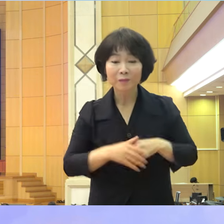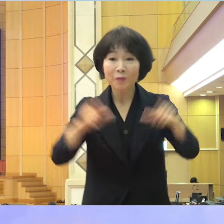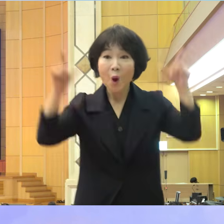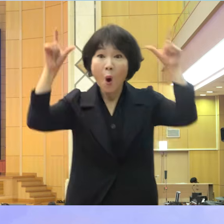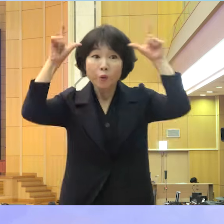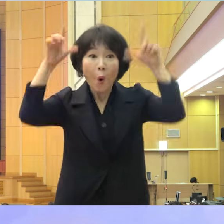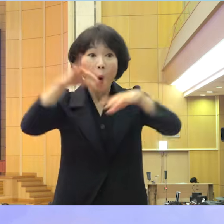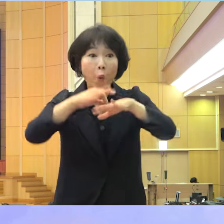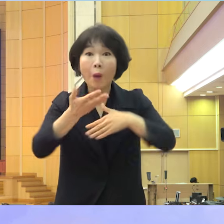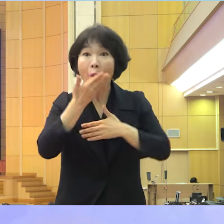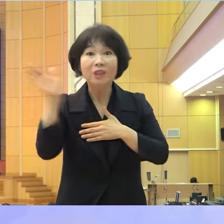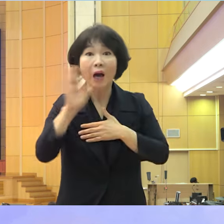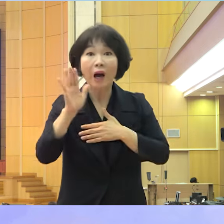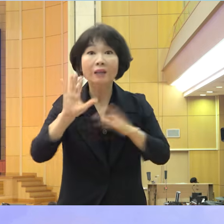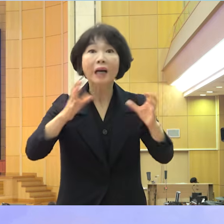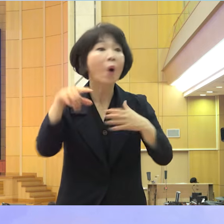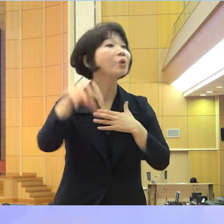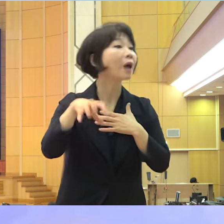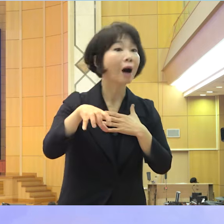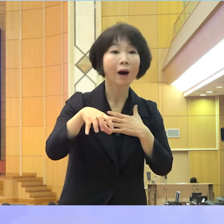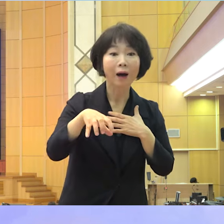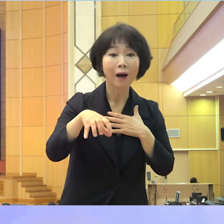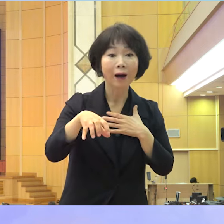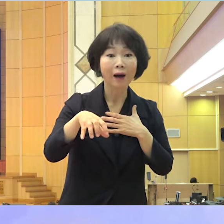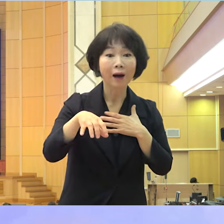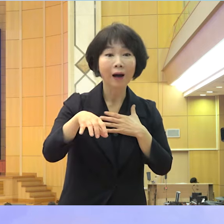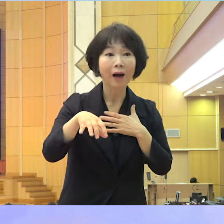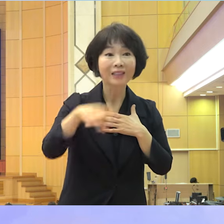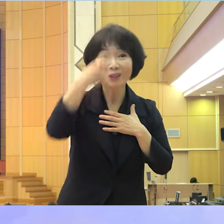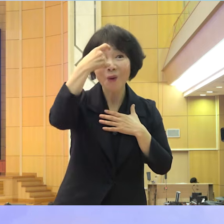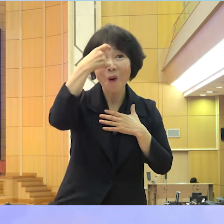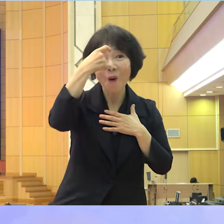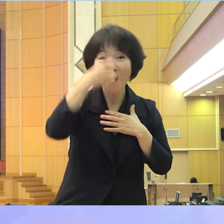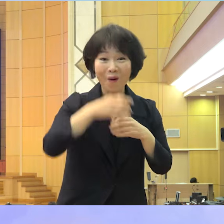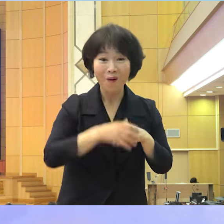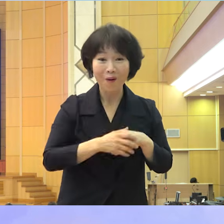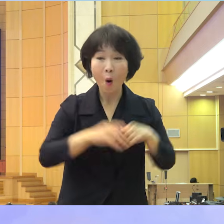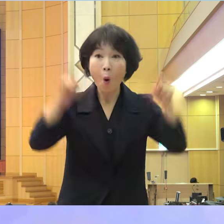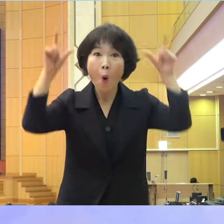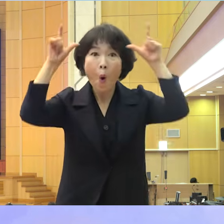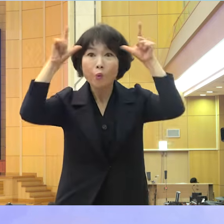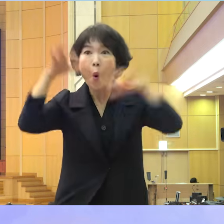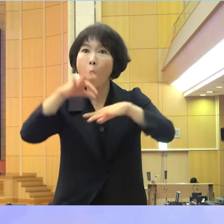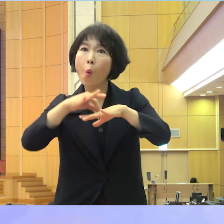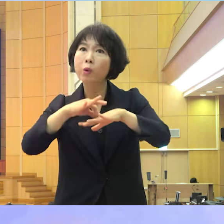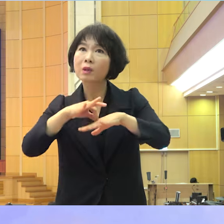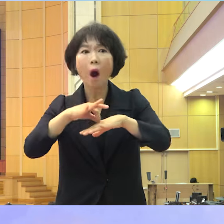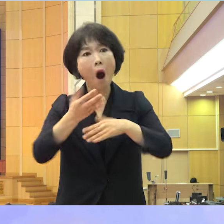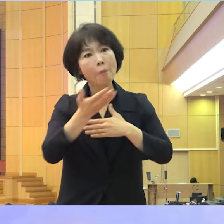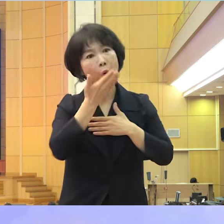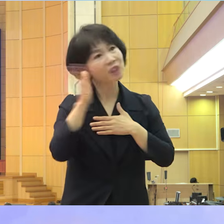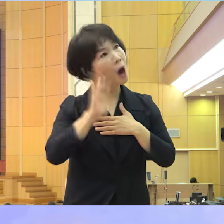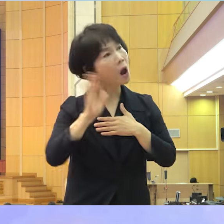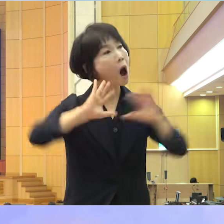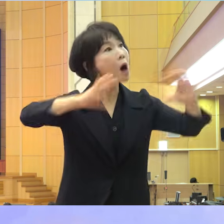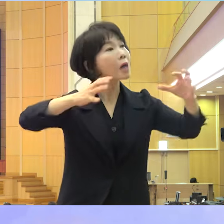소가 없으니까 소고기도 없겠죠. 이게 그냥 넌센스 퀴즈입니다.